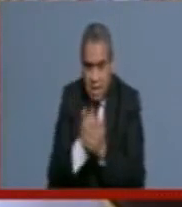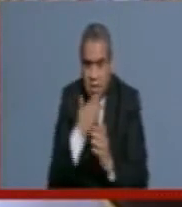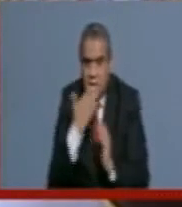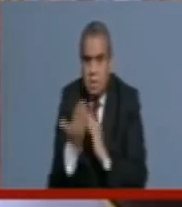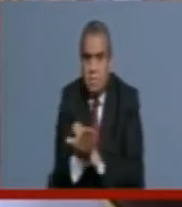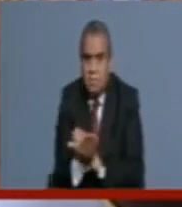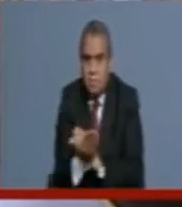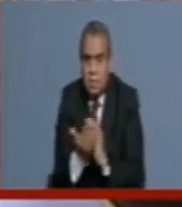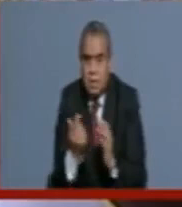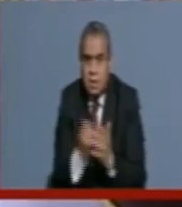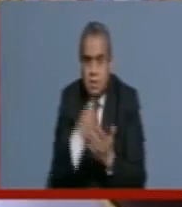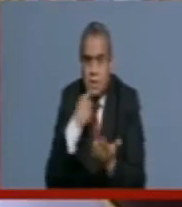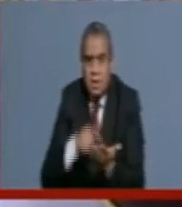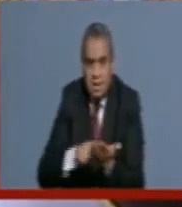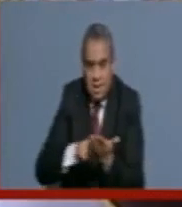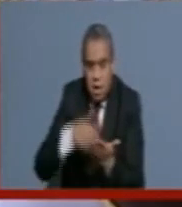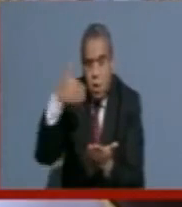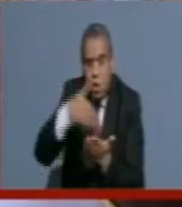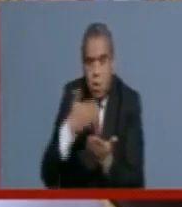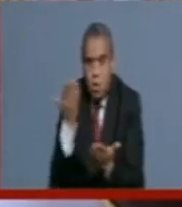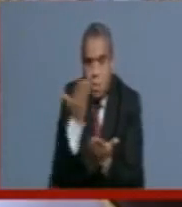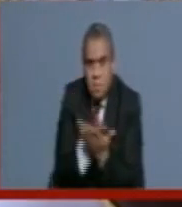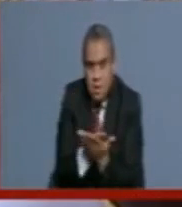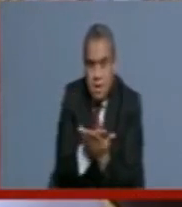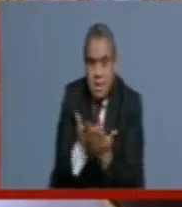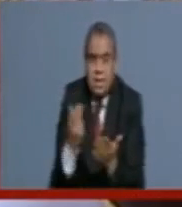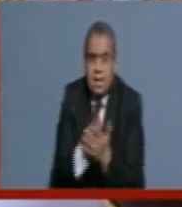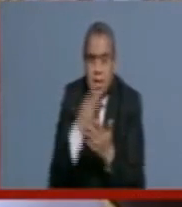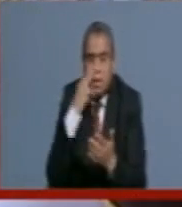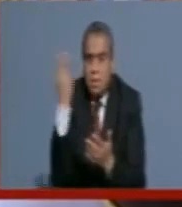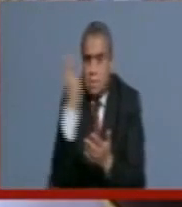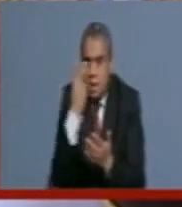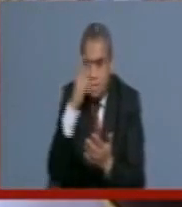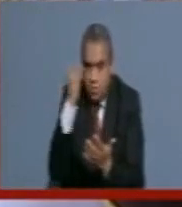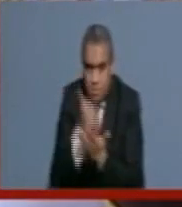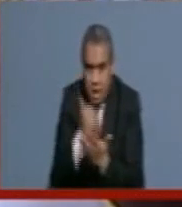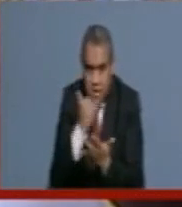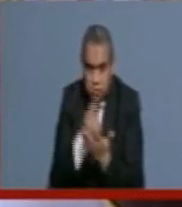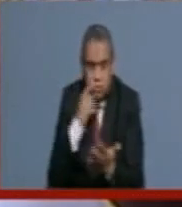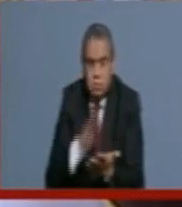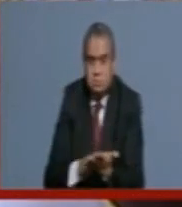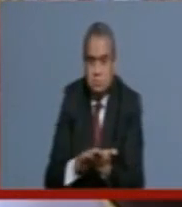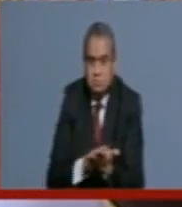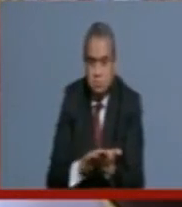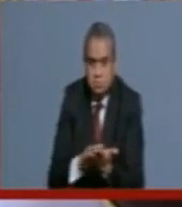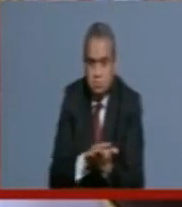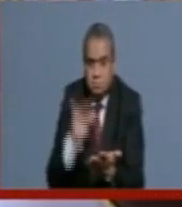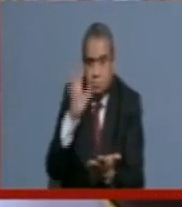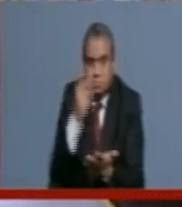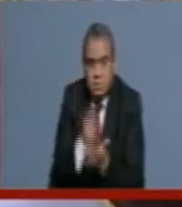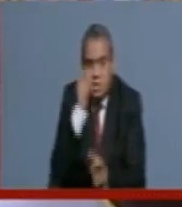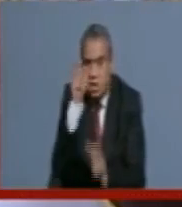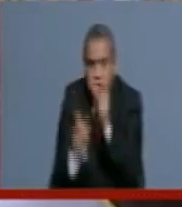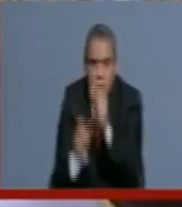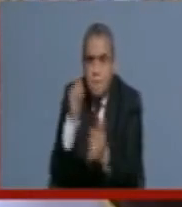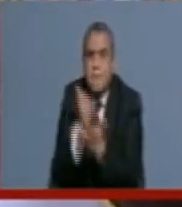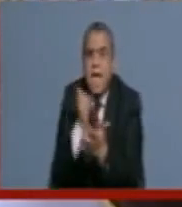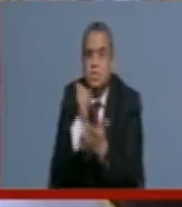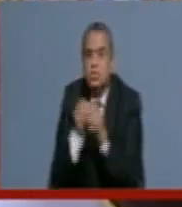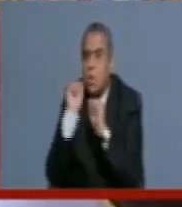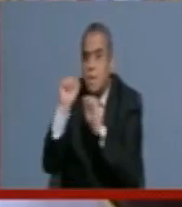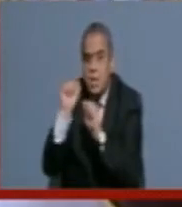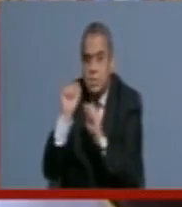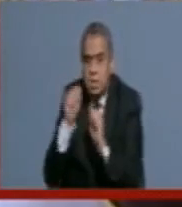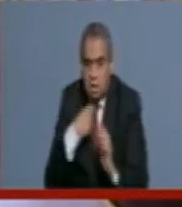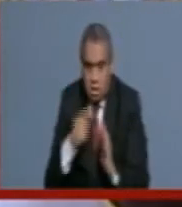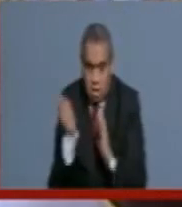بطاقة الاختراع بداخله يمكن ذوي الإعاقة البصرية من الإدلاء بشخصه بنفسه. القانون أناط الأمر